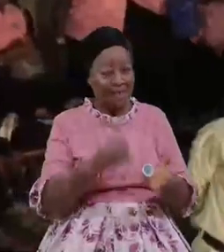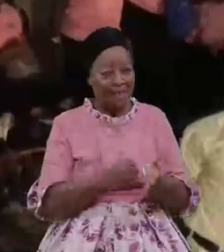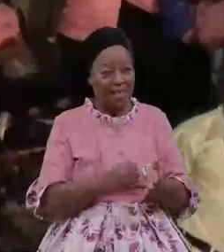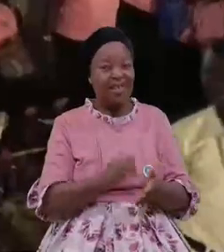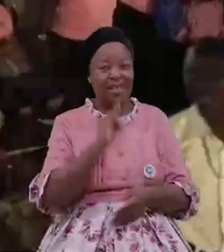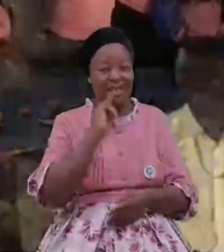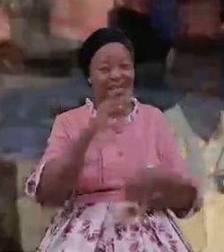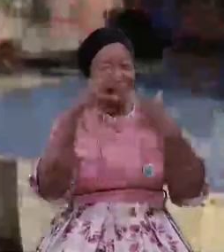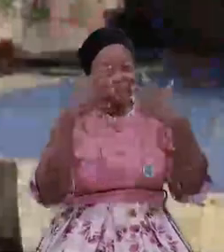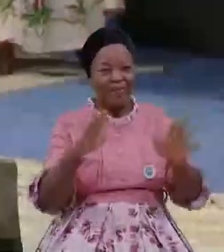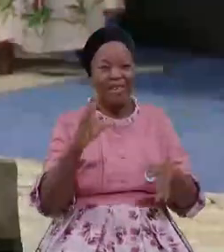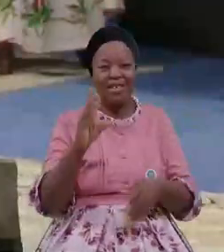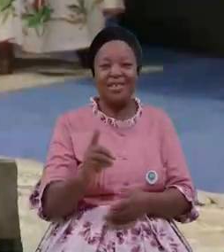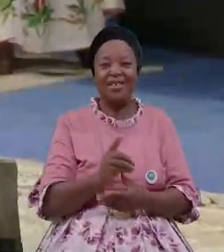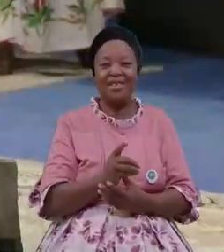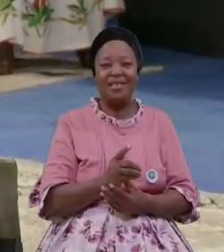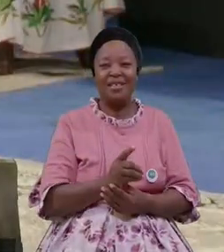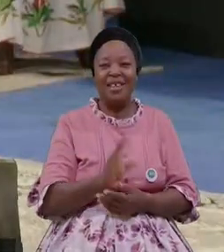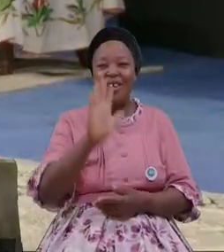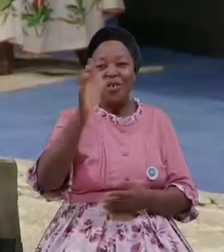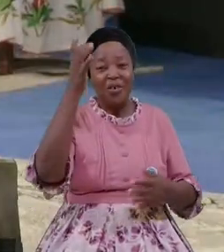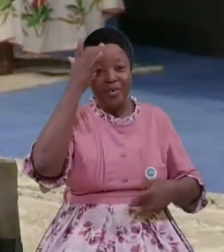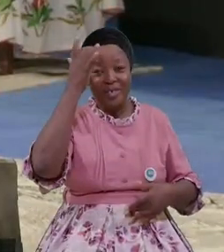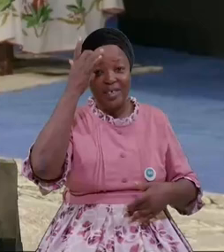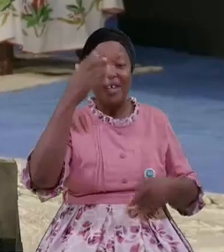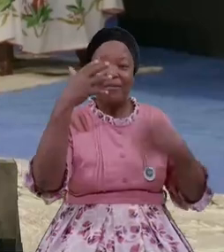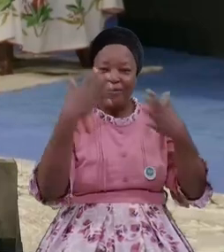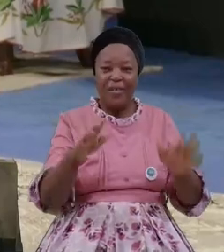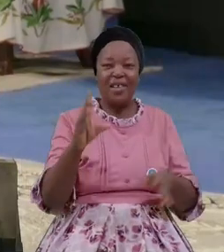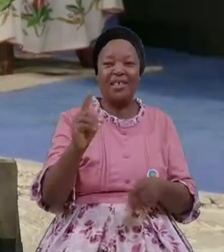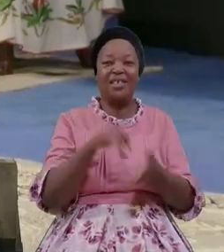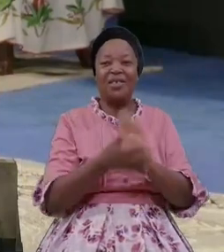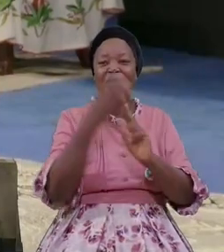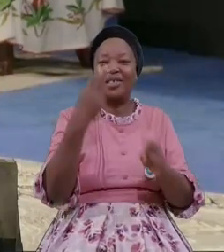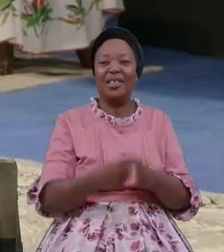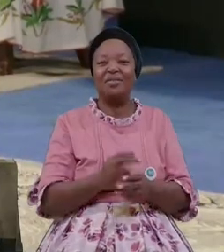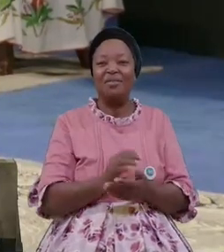c'est accompli vos maladies ont